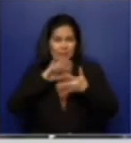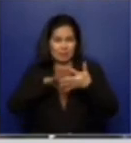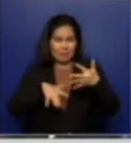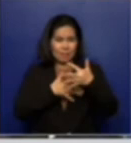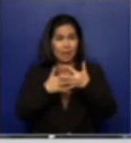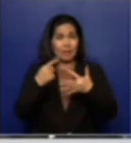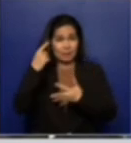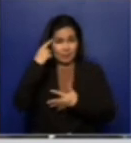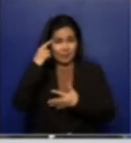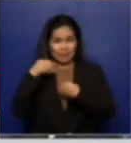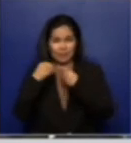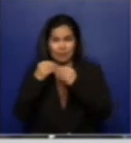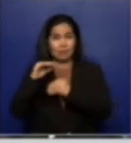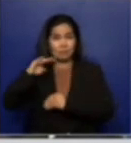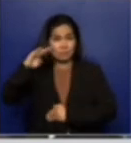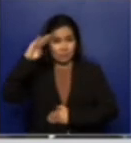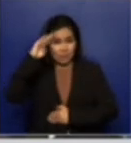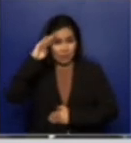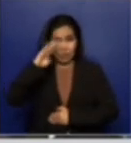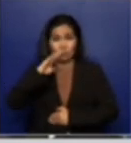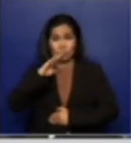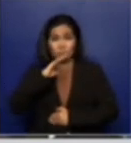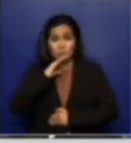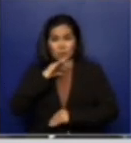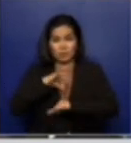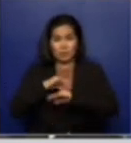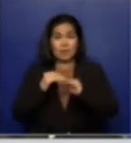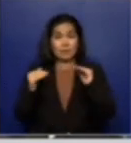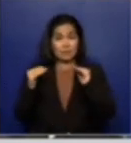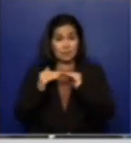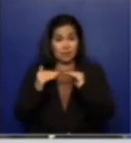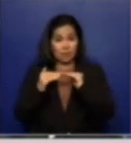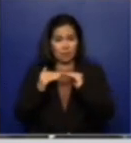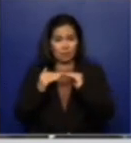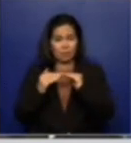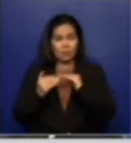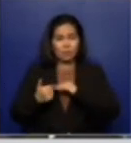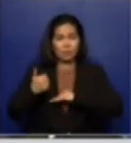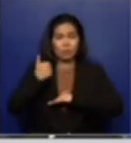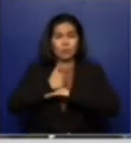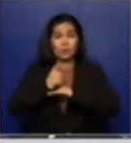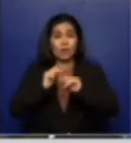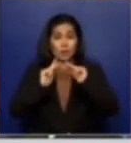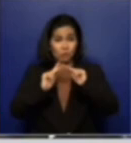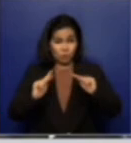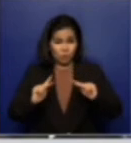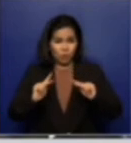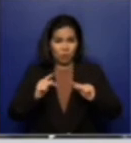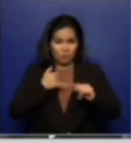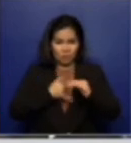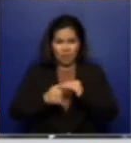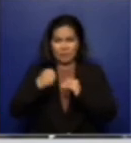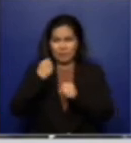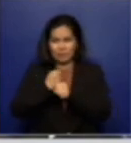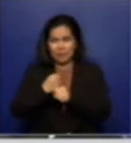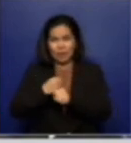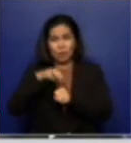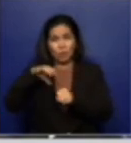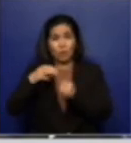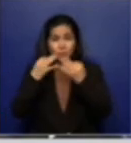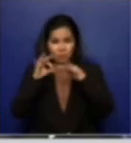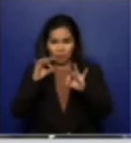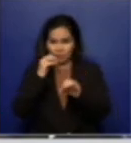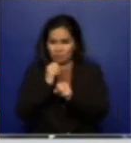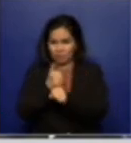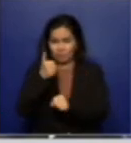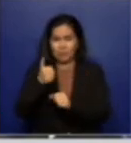านั้นถ้ามีฐานะเท่าอธิบดีนี่สามารถไปดำรงตำแหน่งในองค์กรอิสระได้ซึ่งเป็นคุณสมบัติอย่